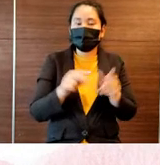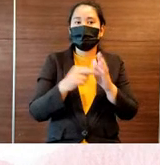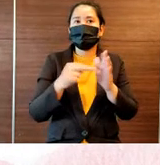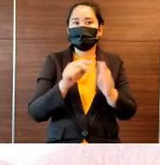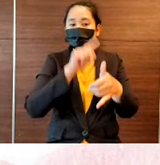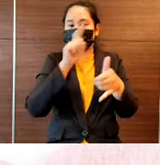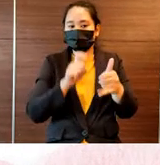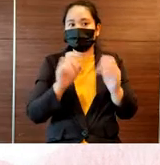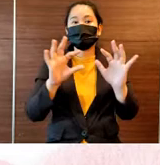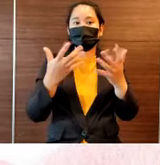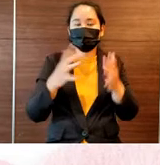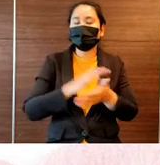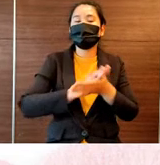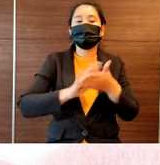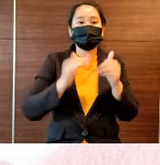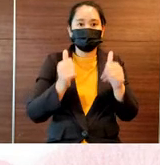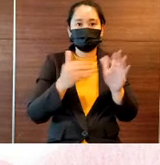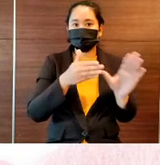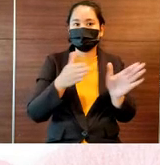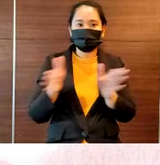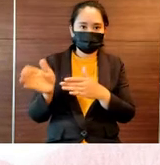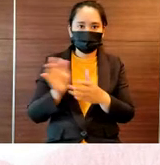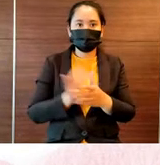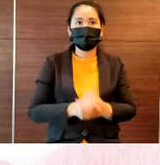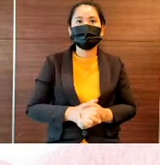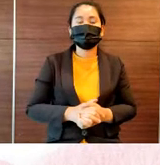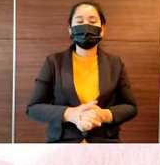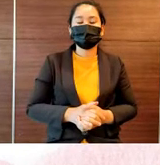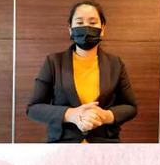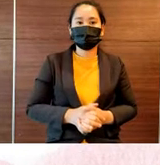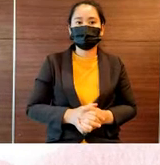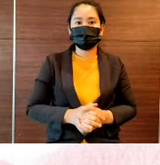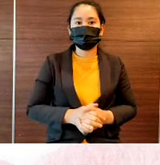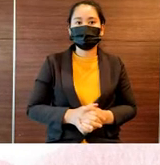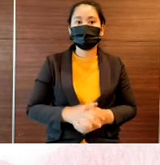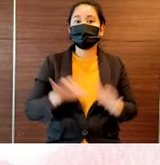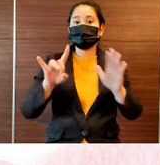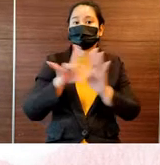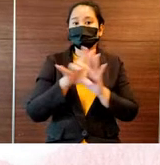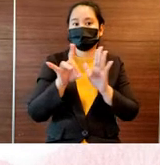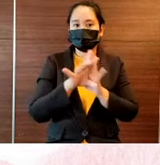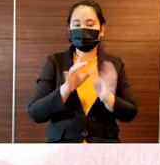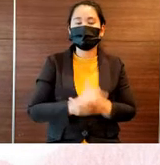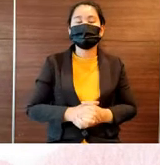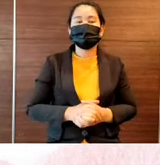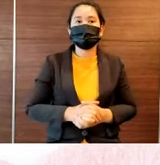สงสัยมี evidence ทุกอย่างเรียบร้อยสไลด์ถัดไปนี่คือสไลด์สุดท้าย